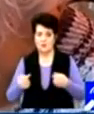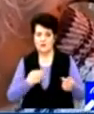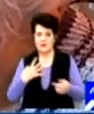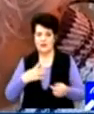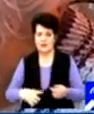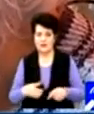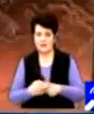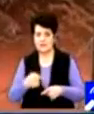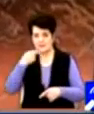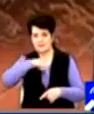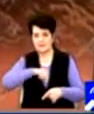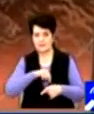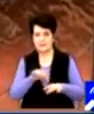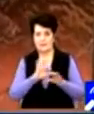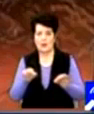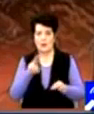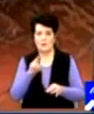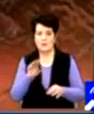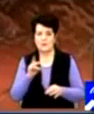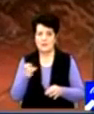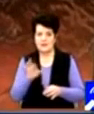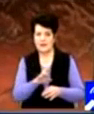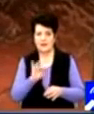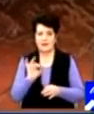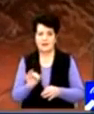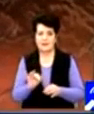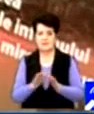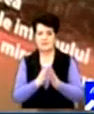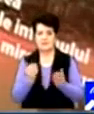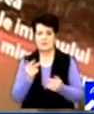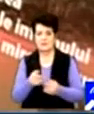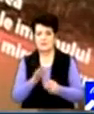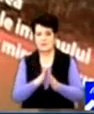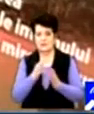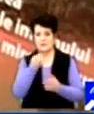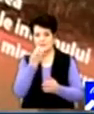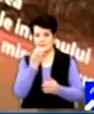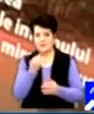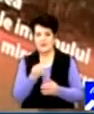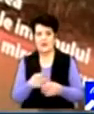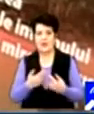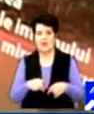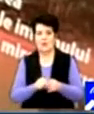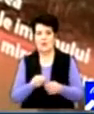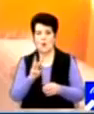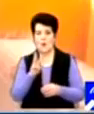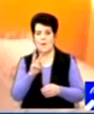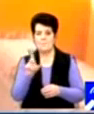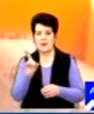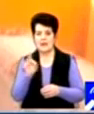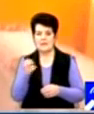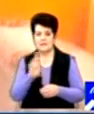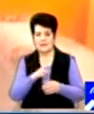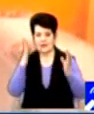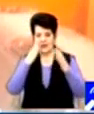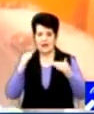trilogia autobiografică Pustiirea, Treptele Infernului și Fata cu miros de busuioc, tipărită cu sprijinul Mănăstirii Putna.